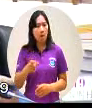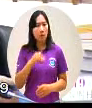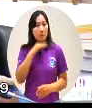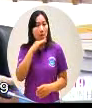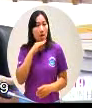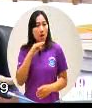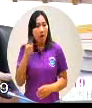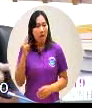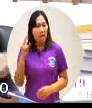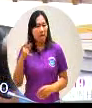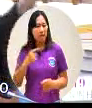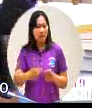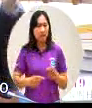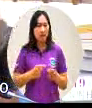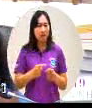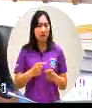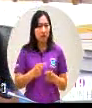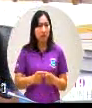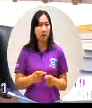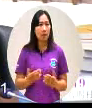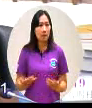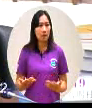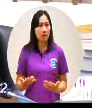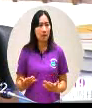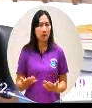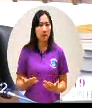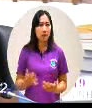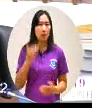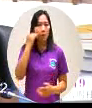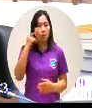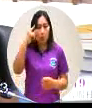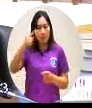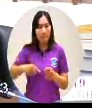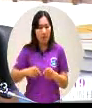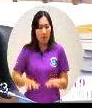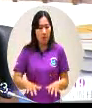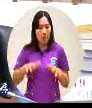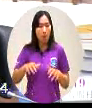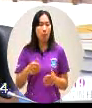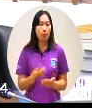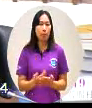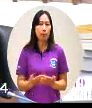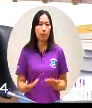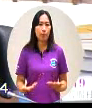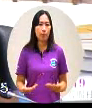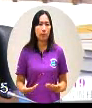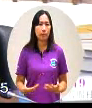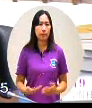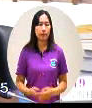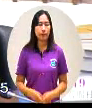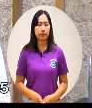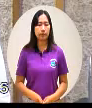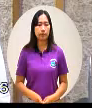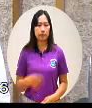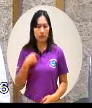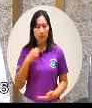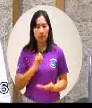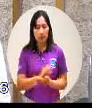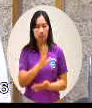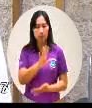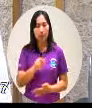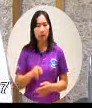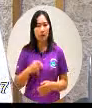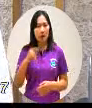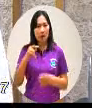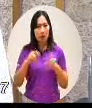你一年明年若积水出来，拄啊迄个， 不是，我啊议员报告啊，阮即马就是拄啊迄个财